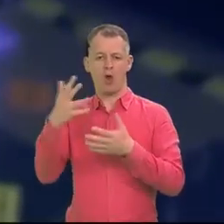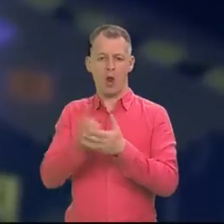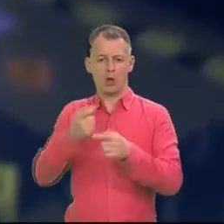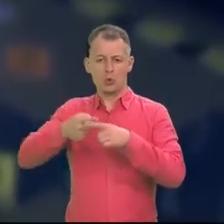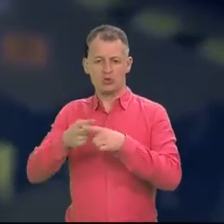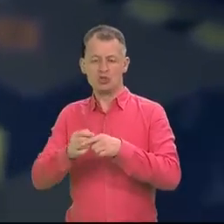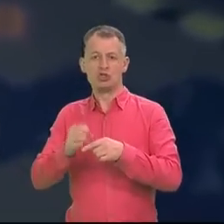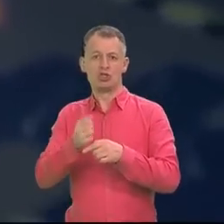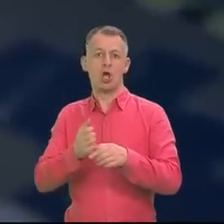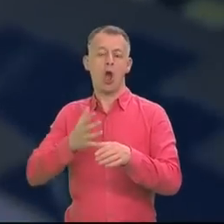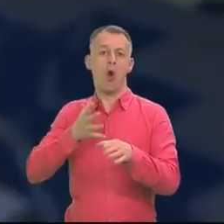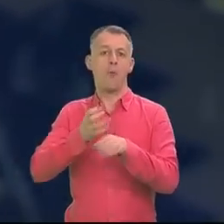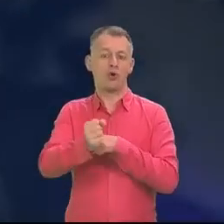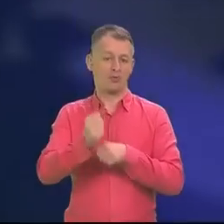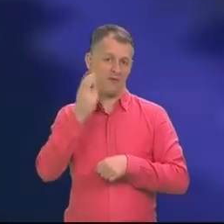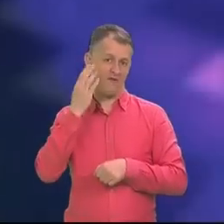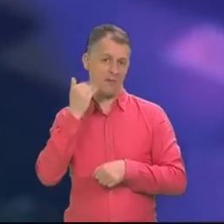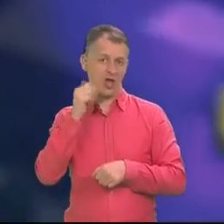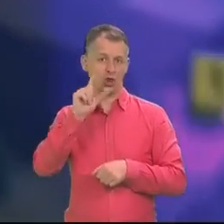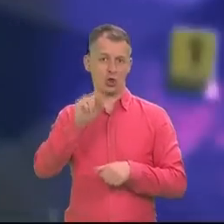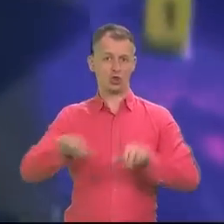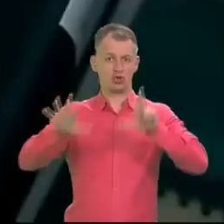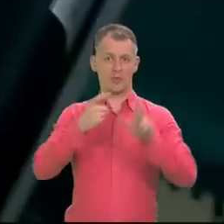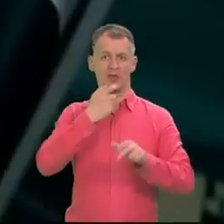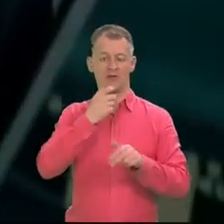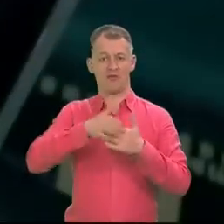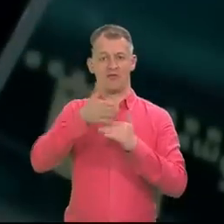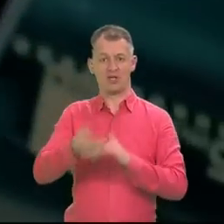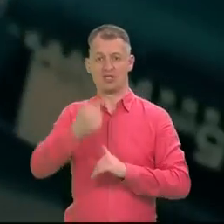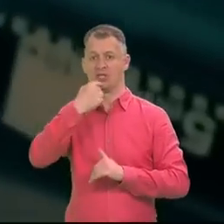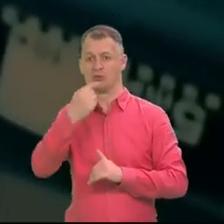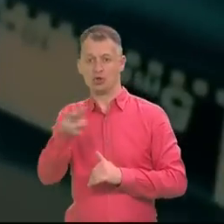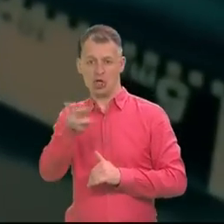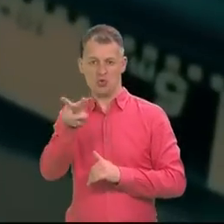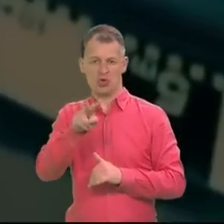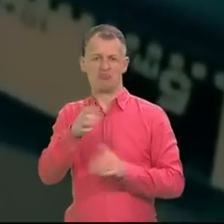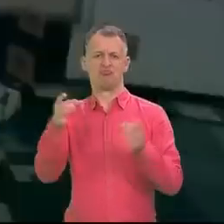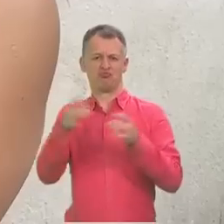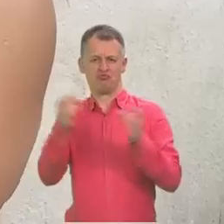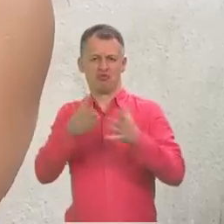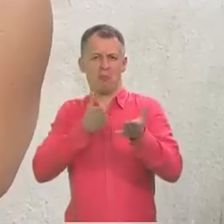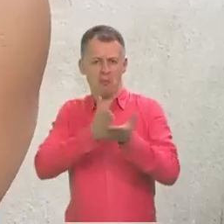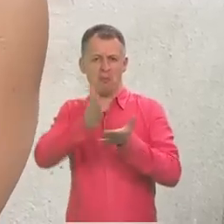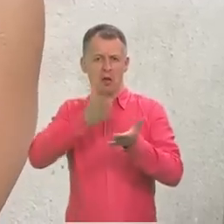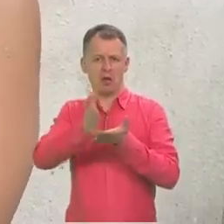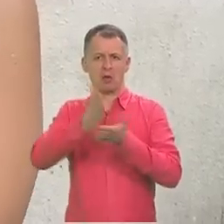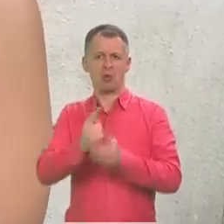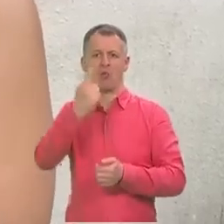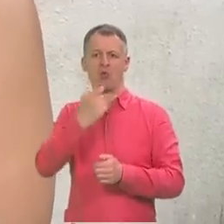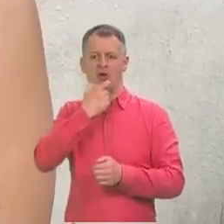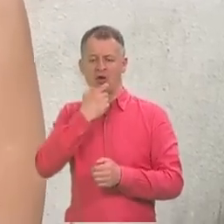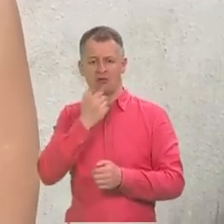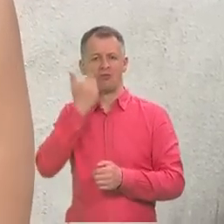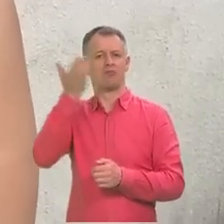cuțit și a omorât-o pe femeia de 28 de ani. Vecinii povestesc că între cei doi certurile erau la ordinea zilei. Un an și ceva de când a murit soția